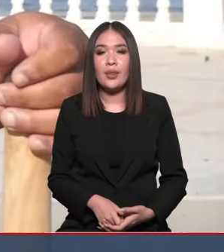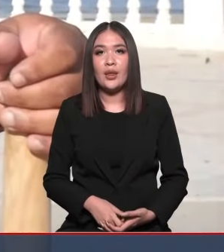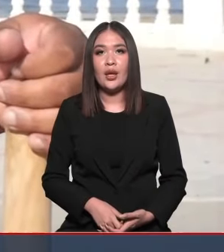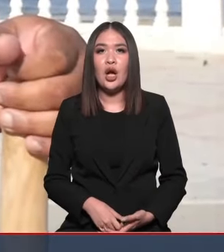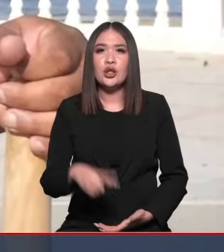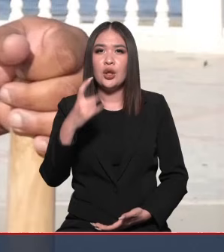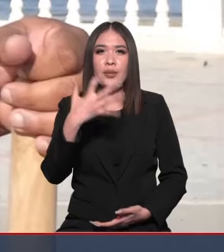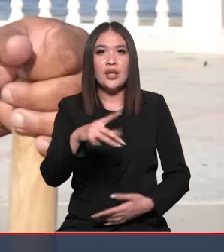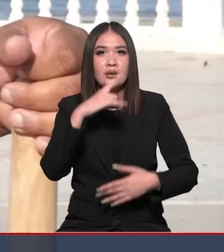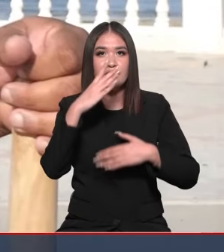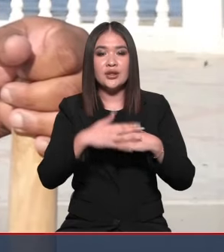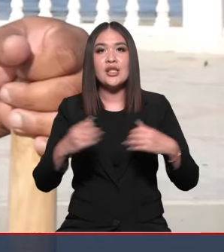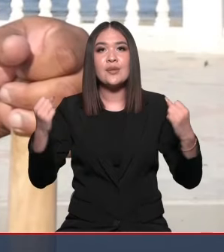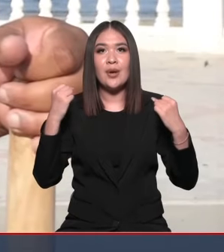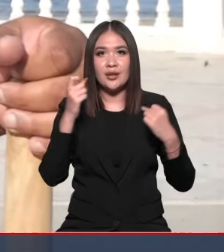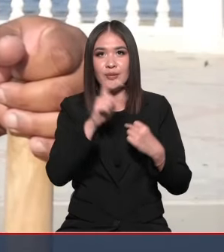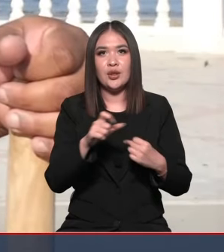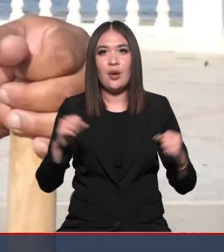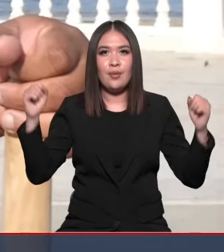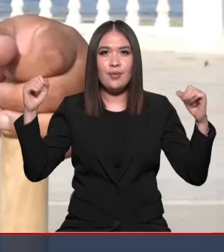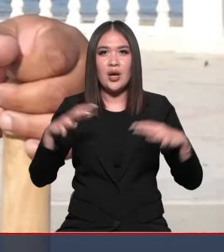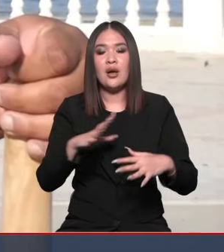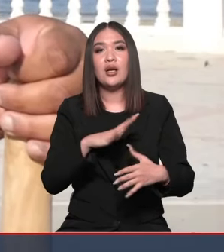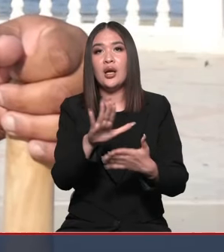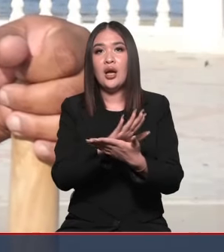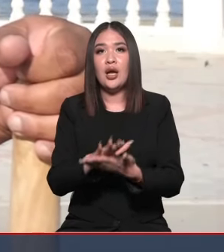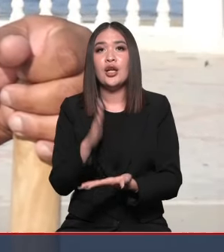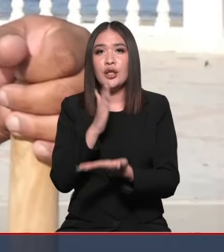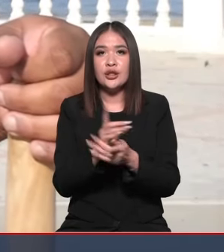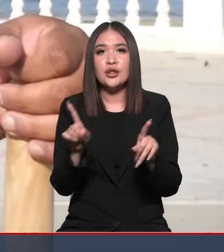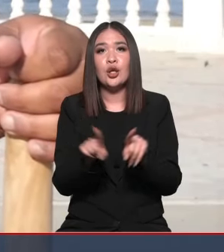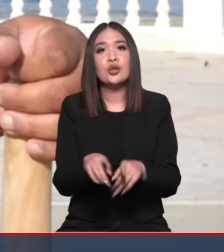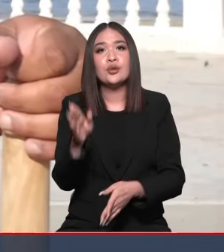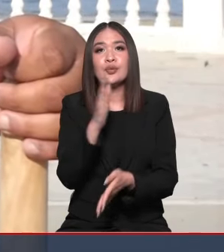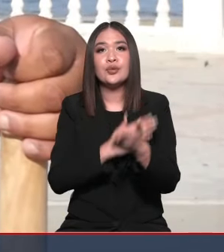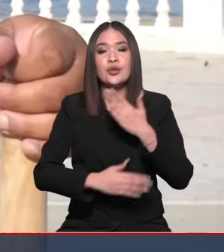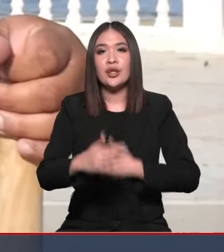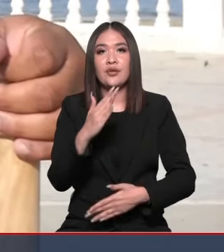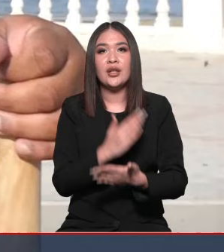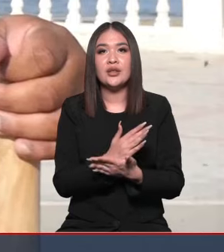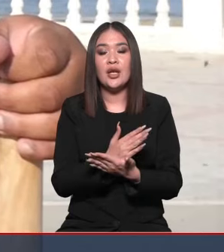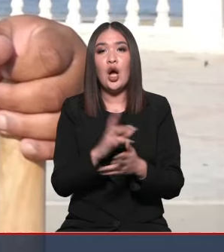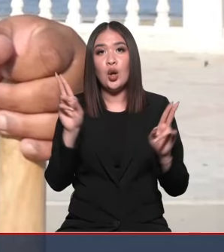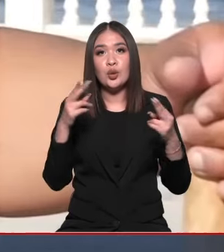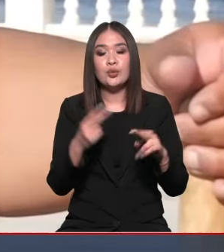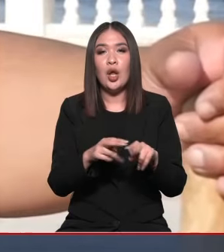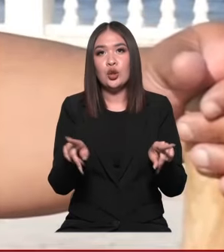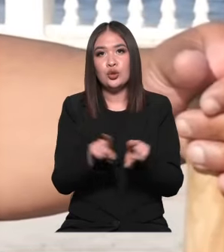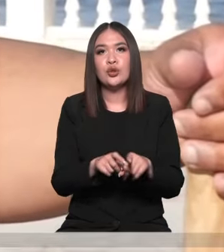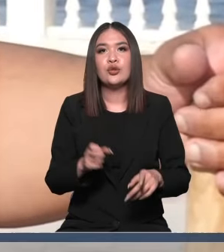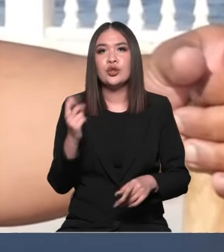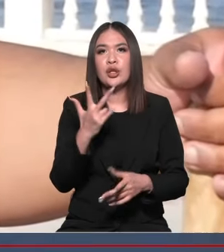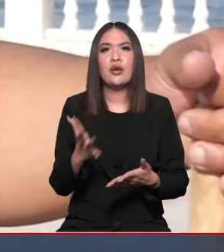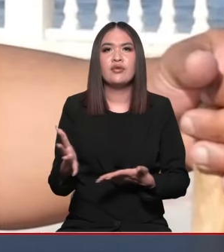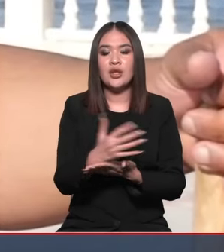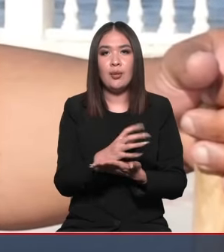Около 150 спортсменов пришли на уборку. Есть и спортсмены особенные из местного клуба инвалидов. Мы уже 3 самосвала собрали.